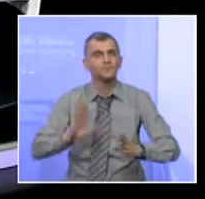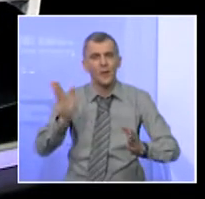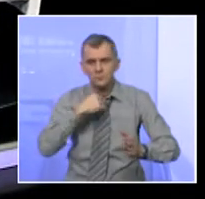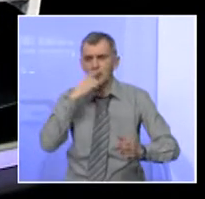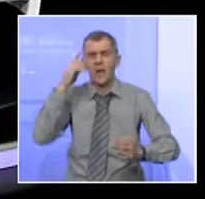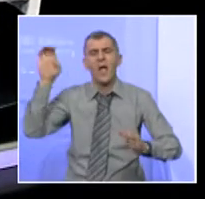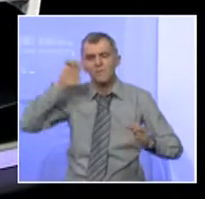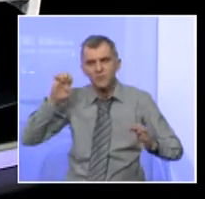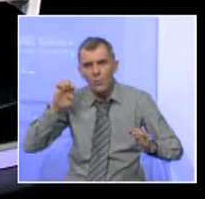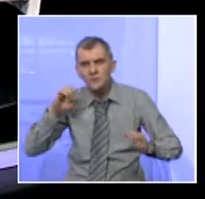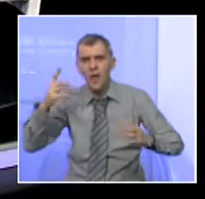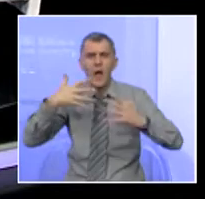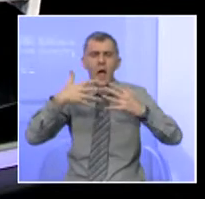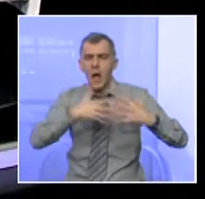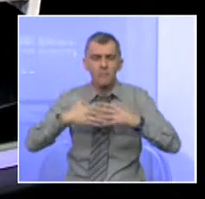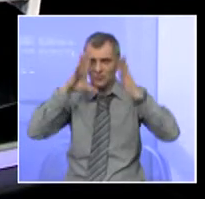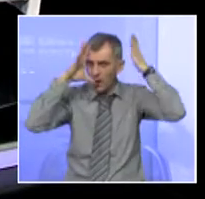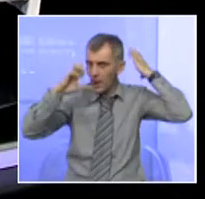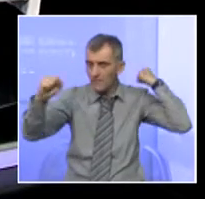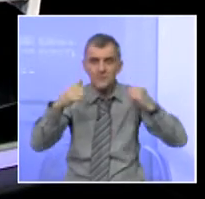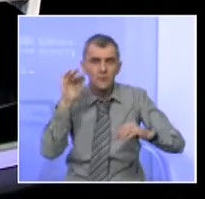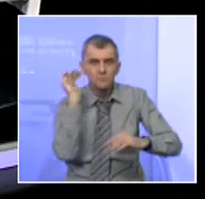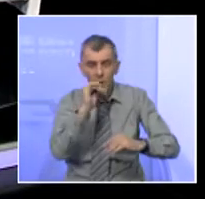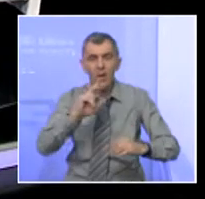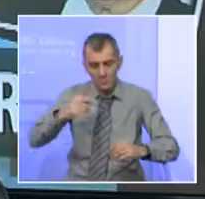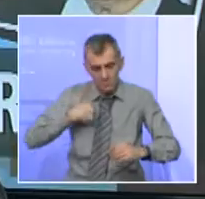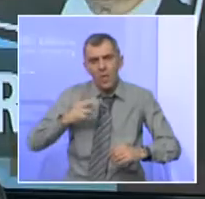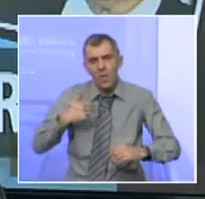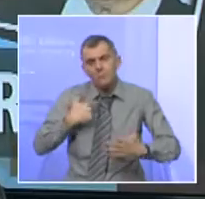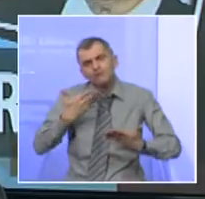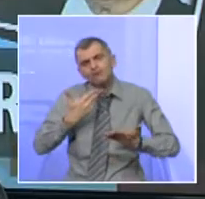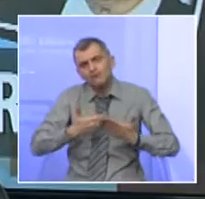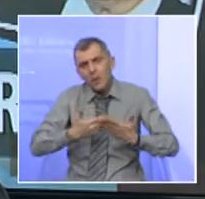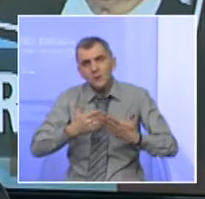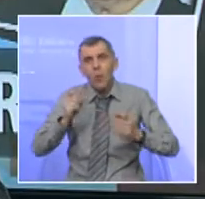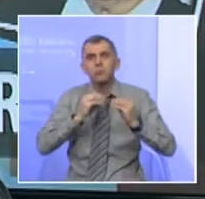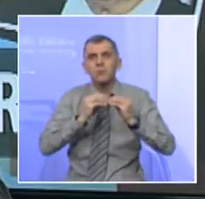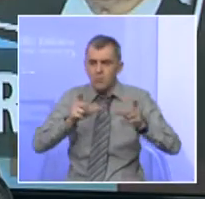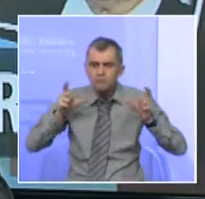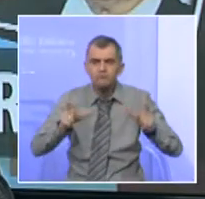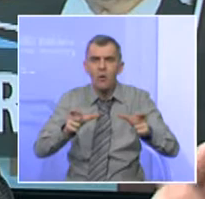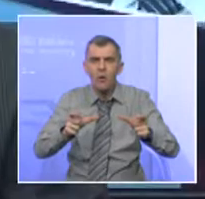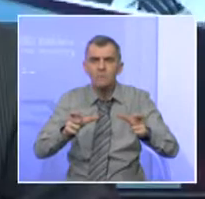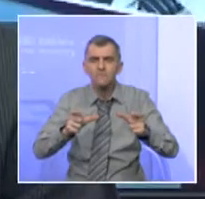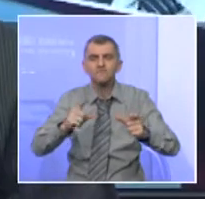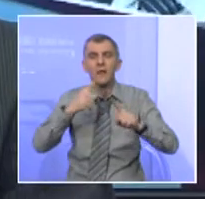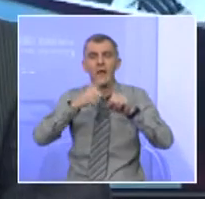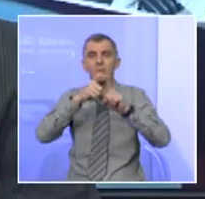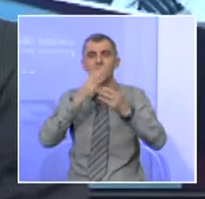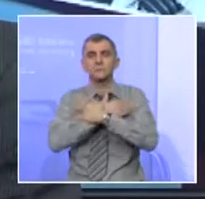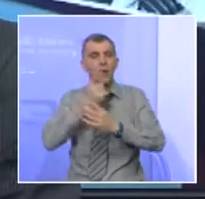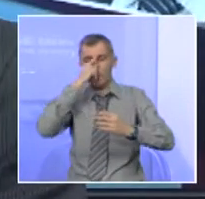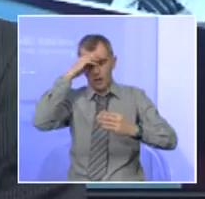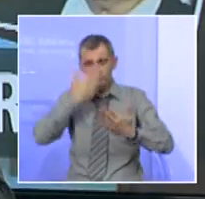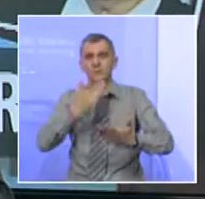sugestije Evropske komisije i Američke ambasade imamo činjenicu da gospodin Budimir blokira, a da dva HDZ-a ne priznaju gospodina